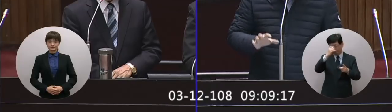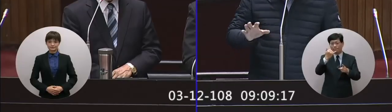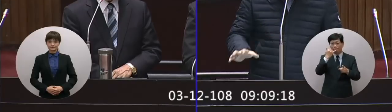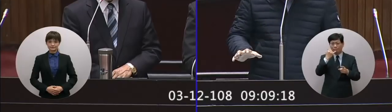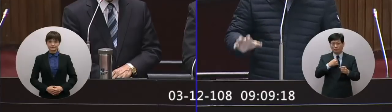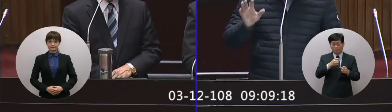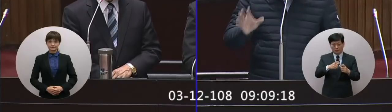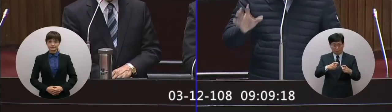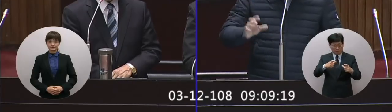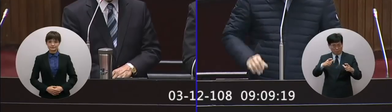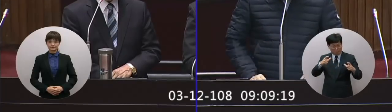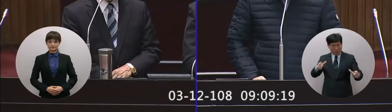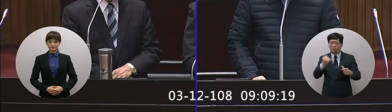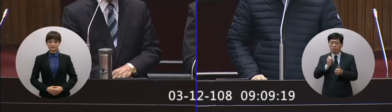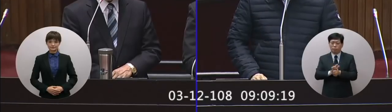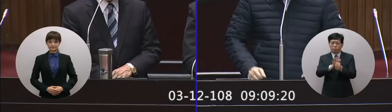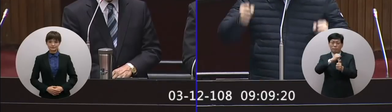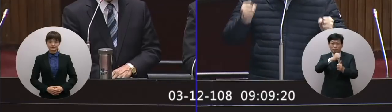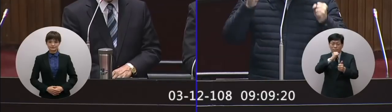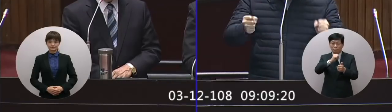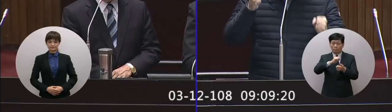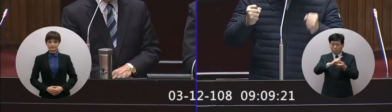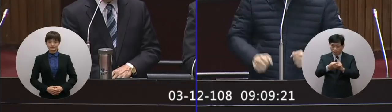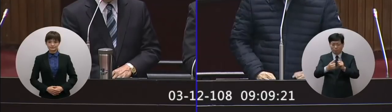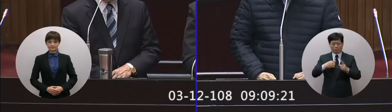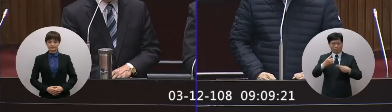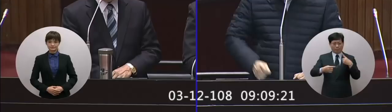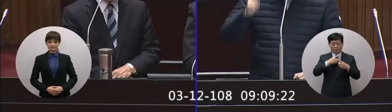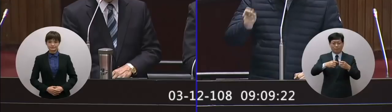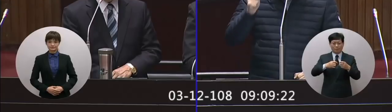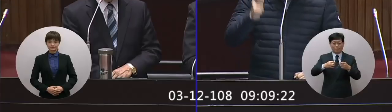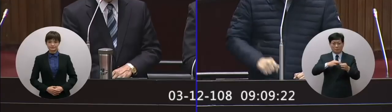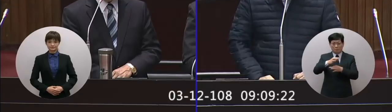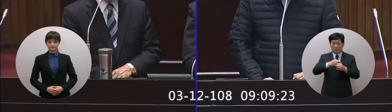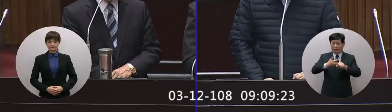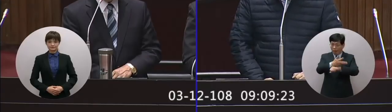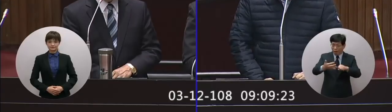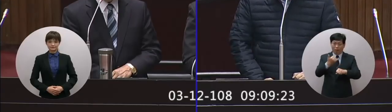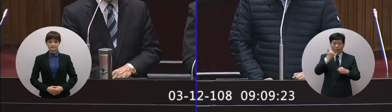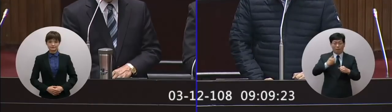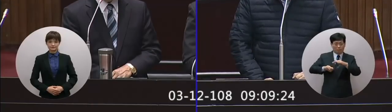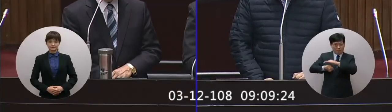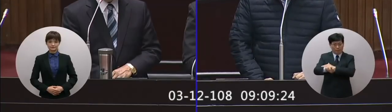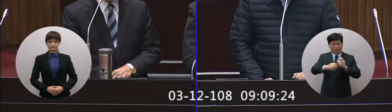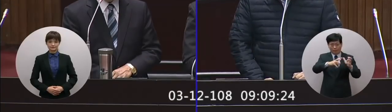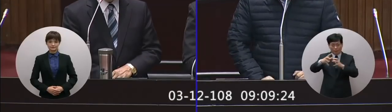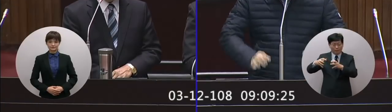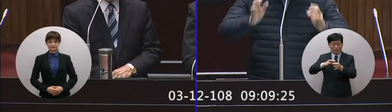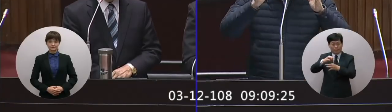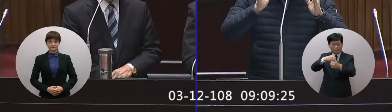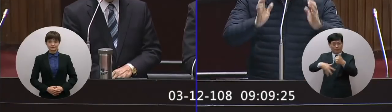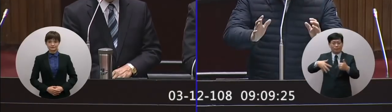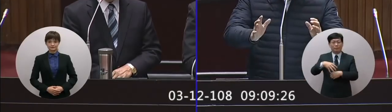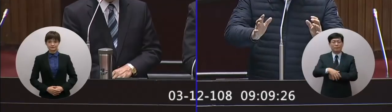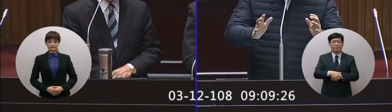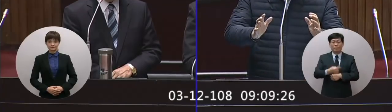由点到面，逐步推动台湾成为自由贸易岛，融入世界的经贸体系。我